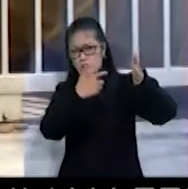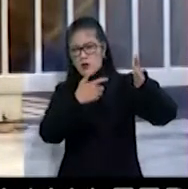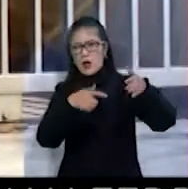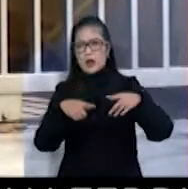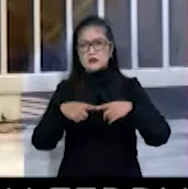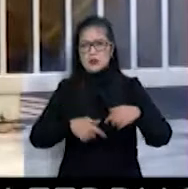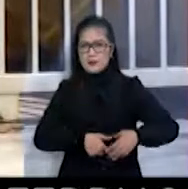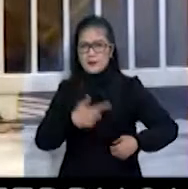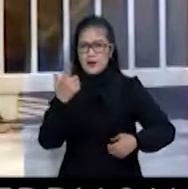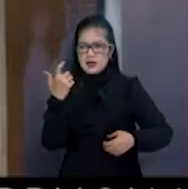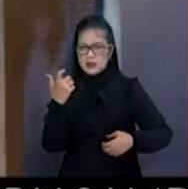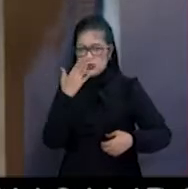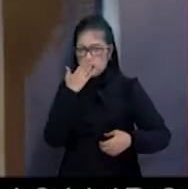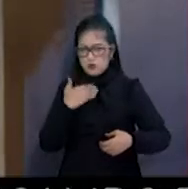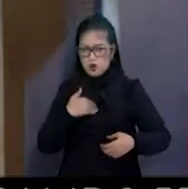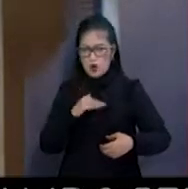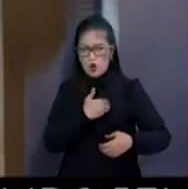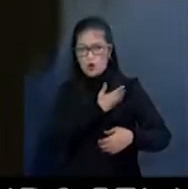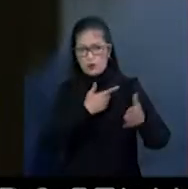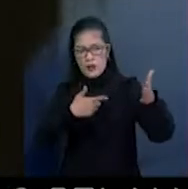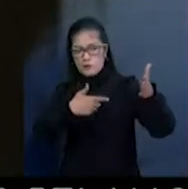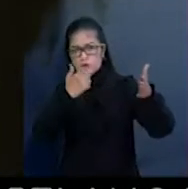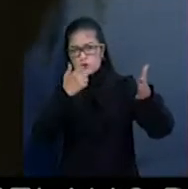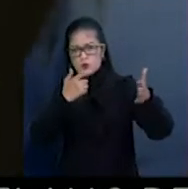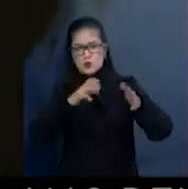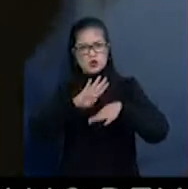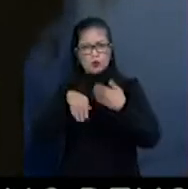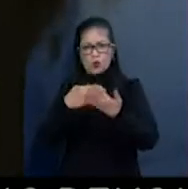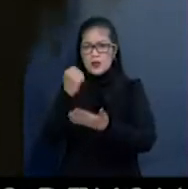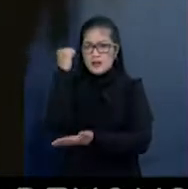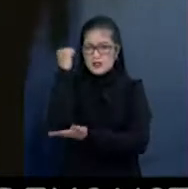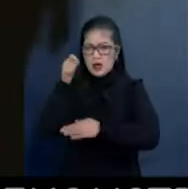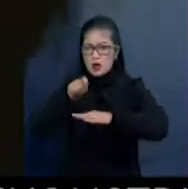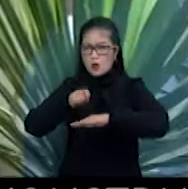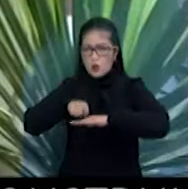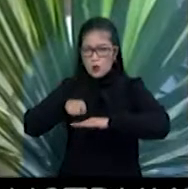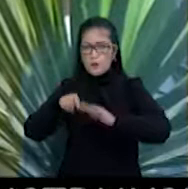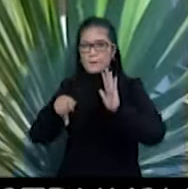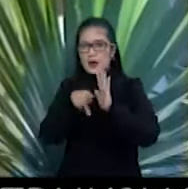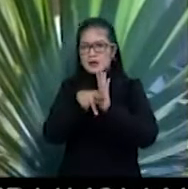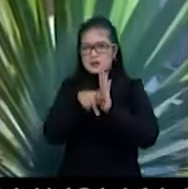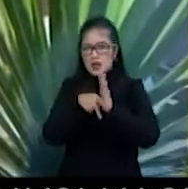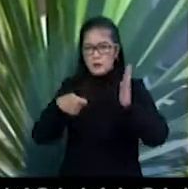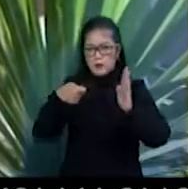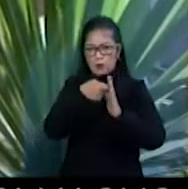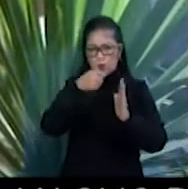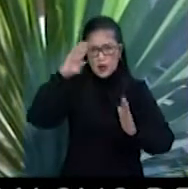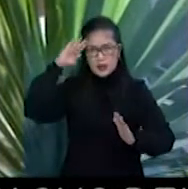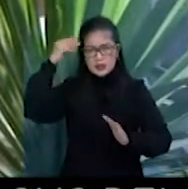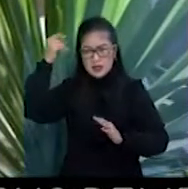korban. Seluruh tersangka kini menghadapi ancaman hukuman maksimal pasal pembunuhan berencana, yaitu hukuman mati.